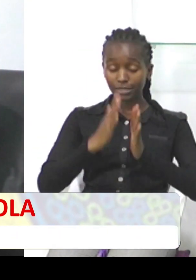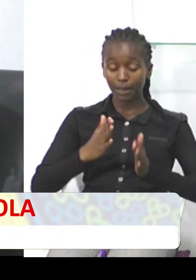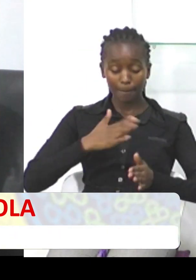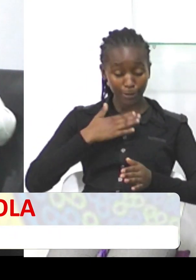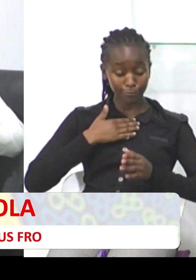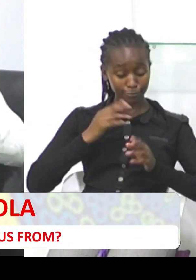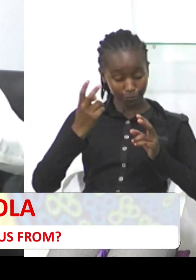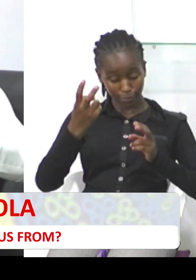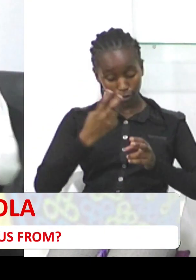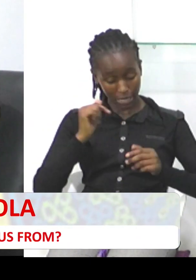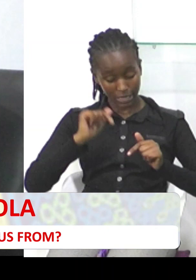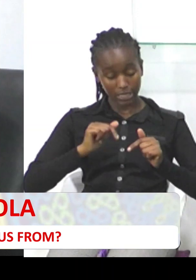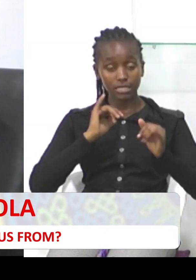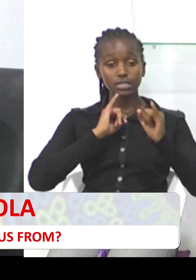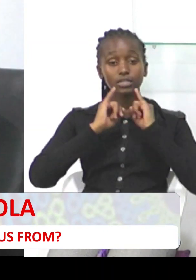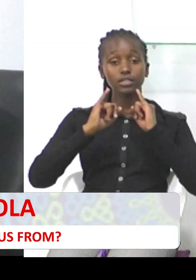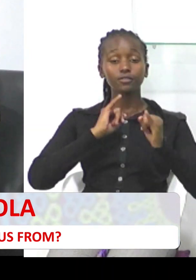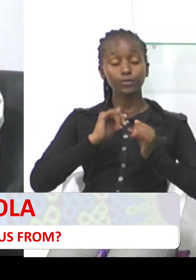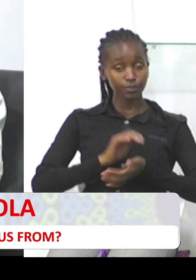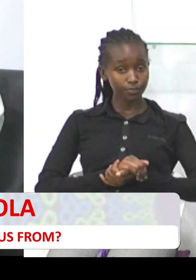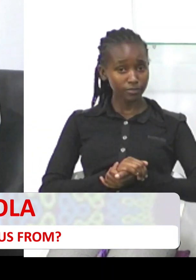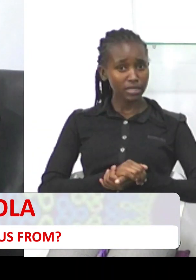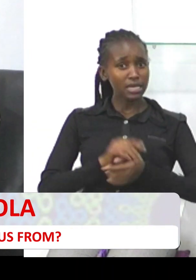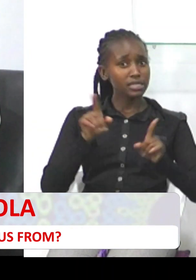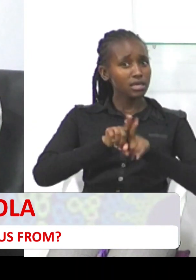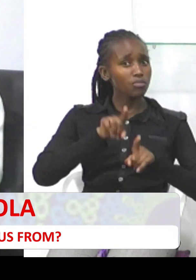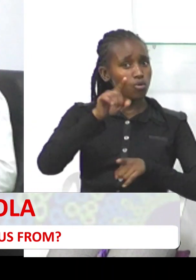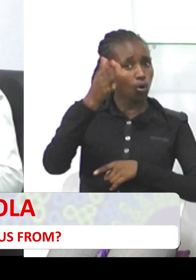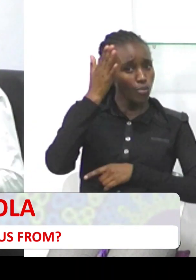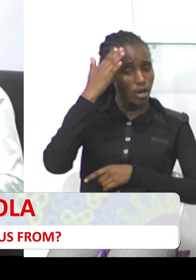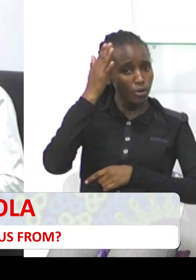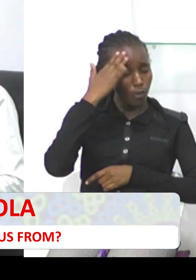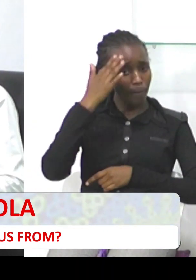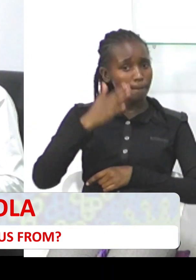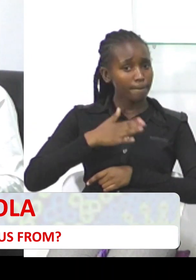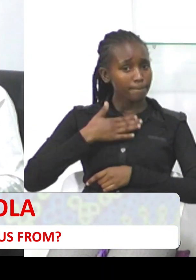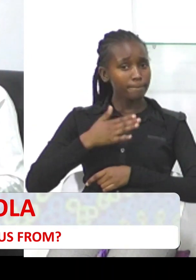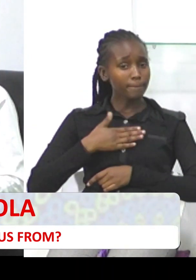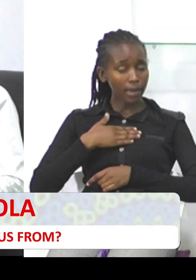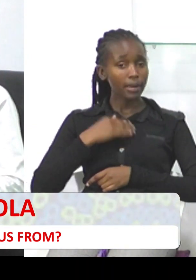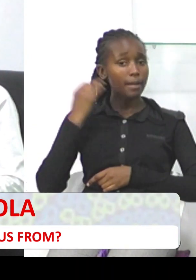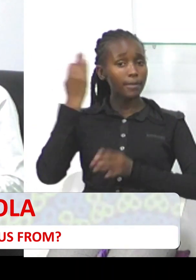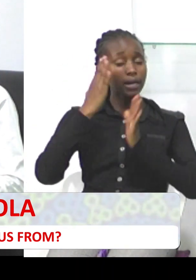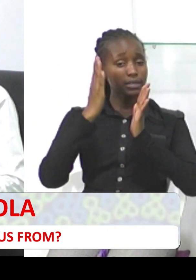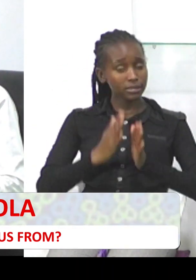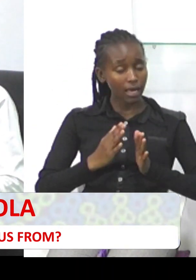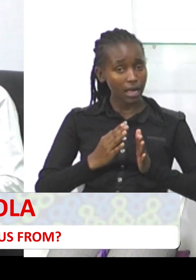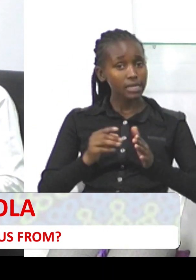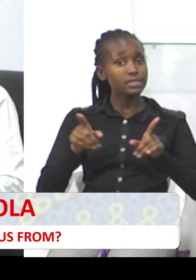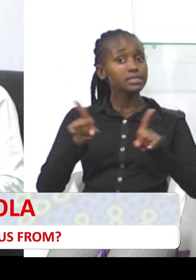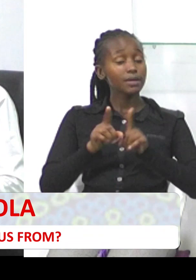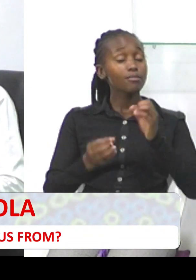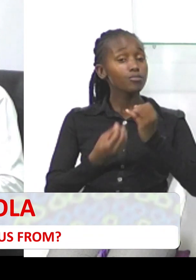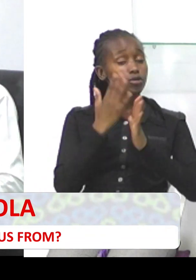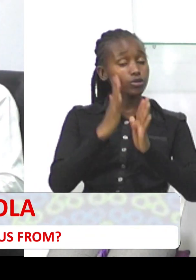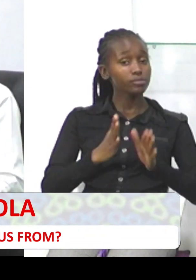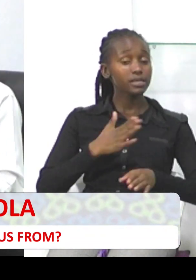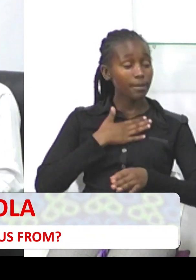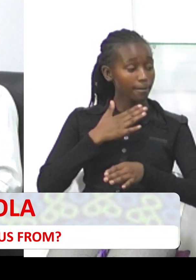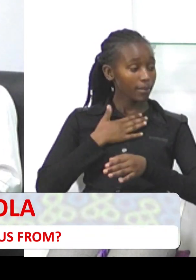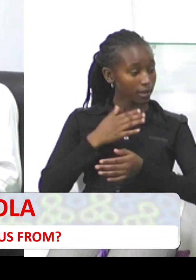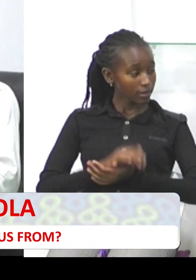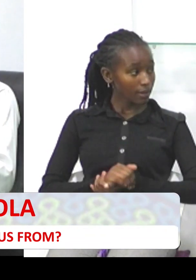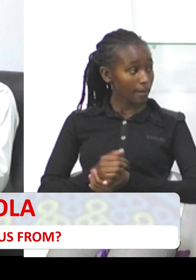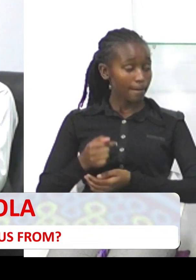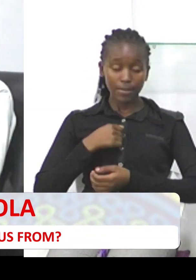Mchungaji by the way, unajua my pastor ndiye my executive producer kwa music yangu. Ala. Mtumishi, na kwa mimi